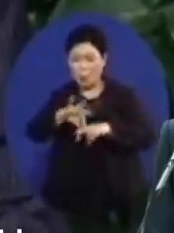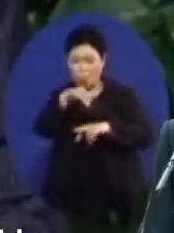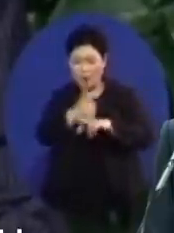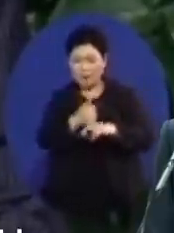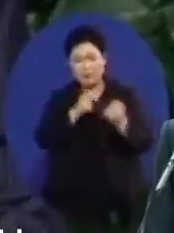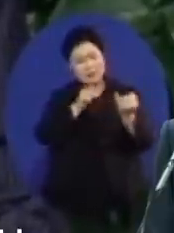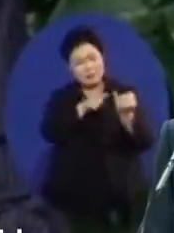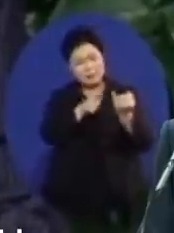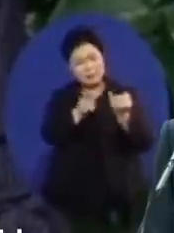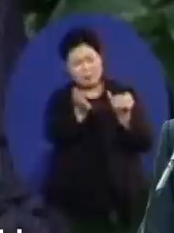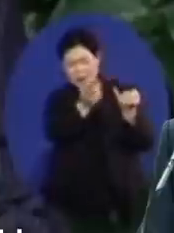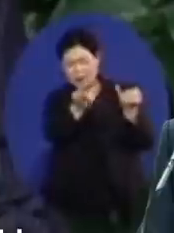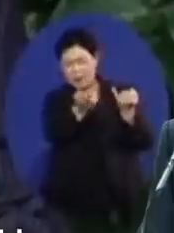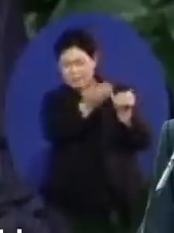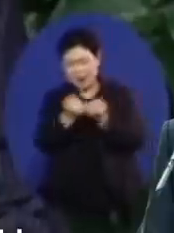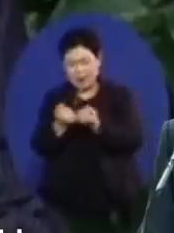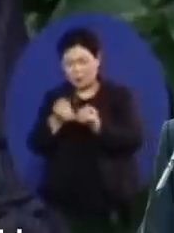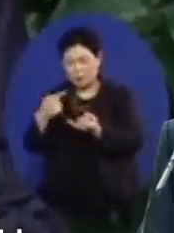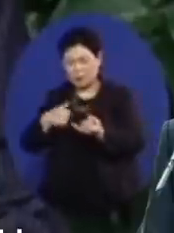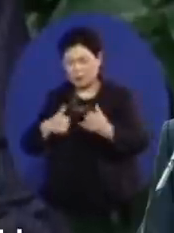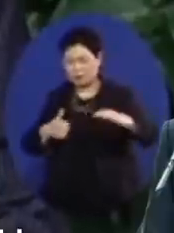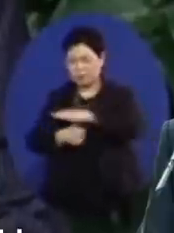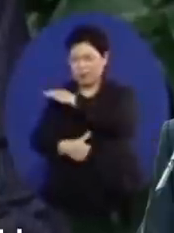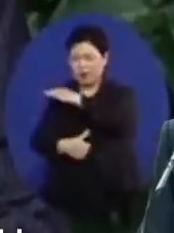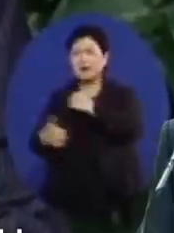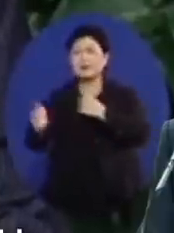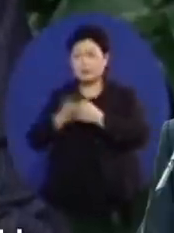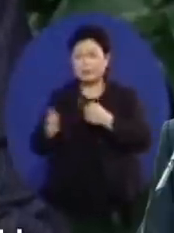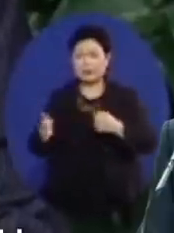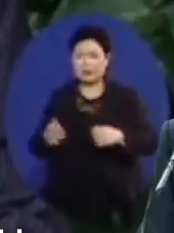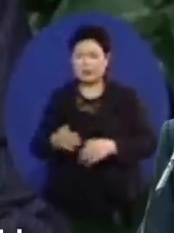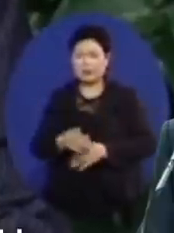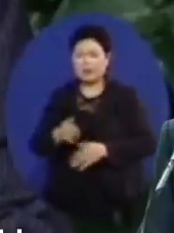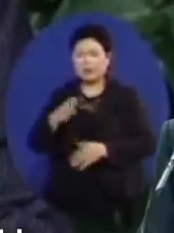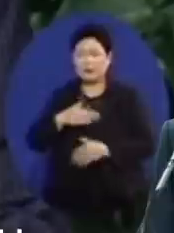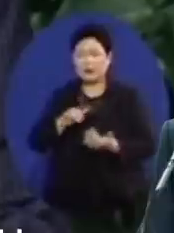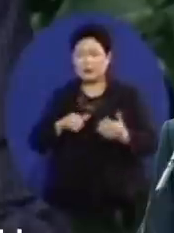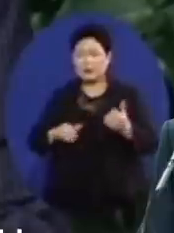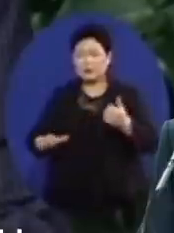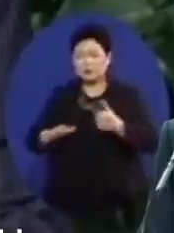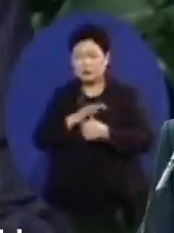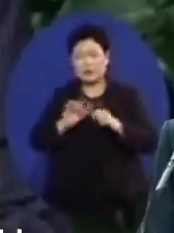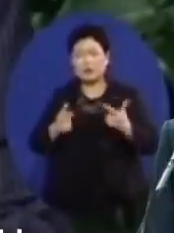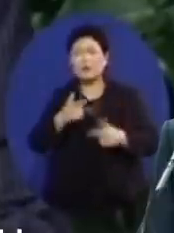당신 빼앗으려고 날 죽일 거다. 그러니까 내가 안 죽기 위해서는